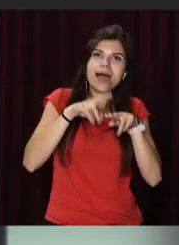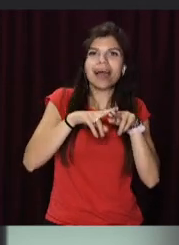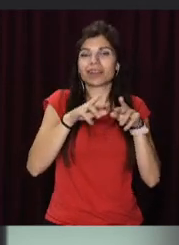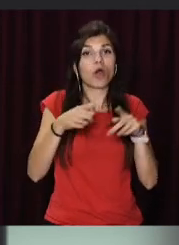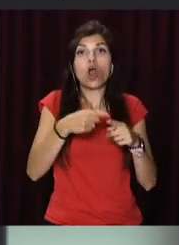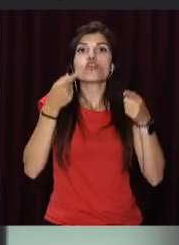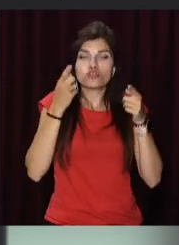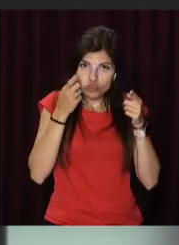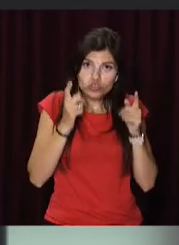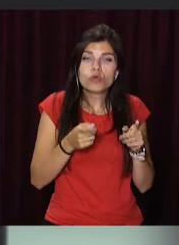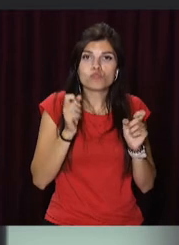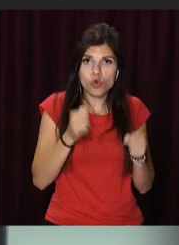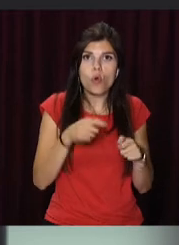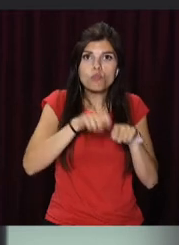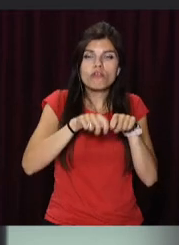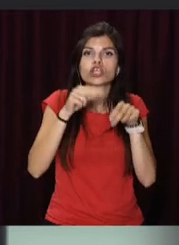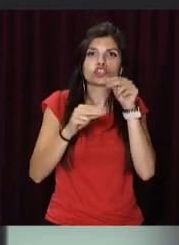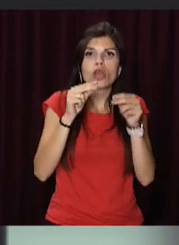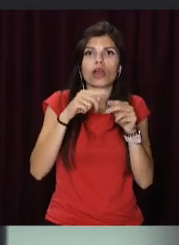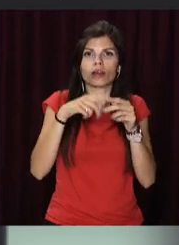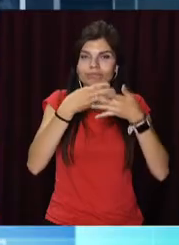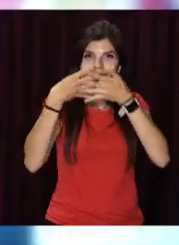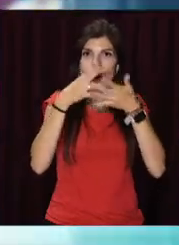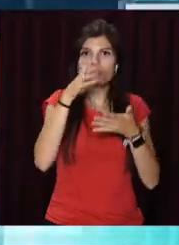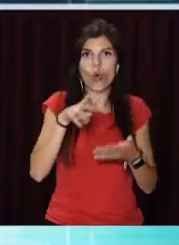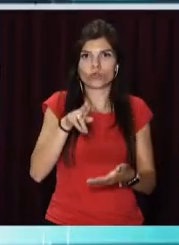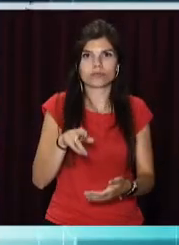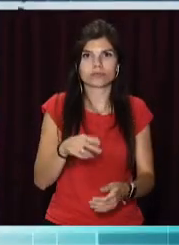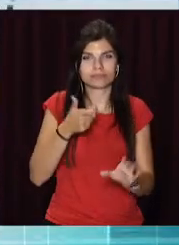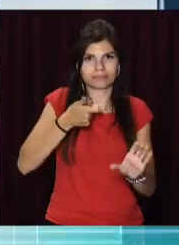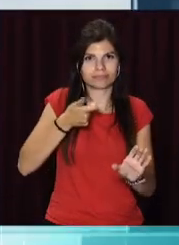дійсність можна буде перевірити через QR-код.